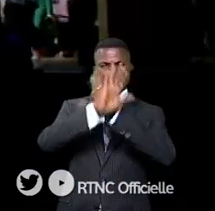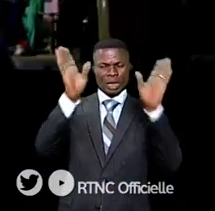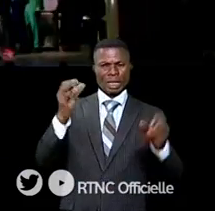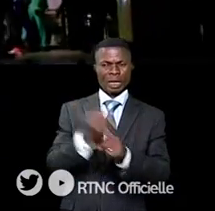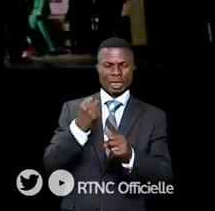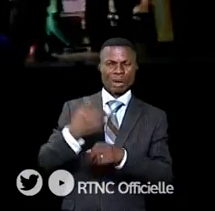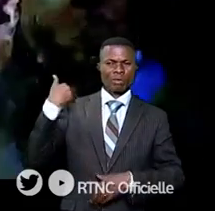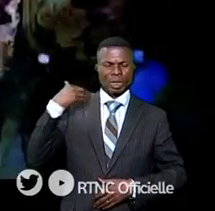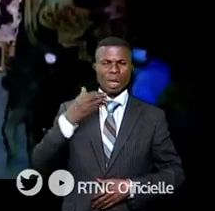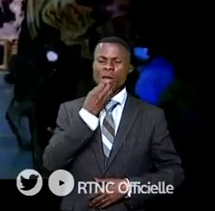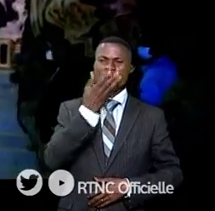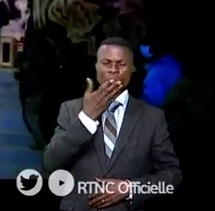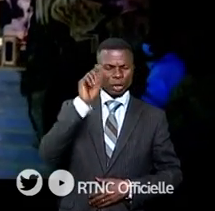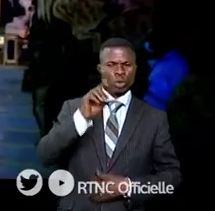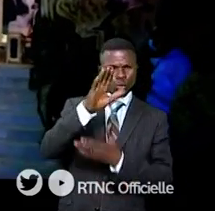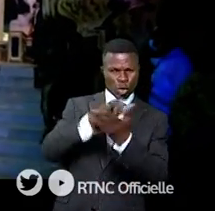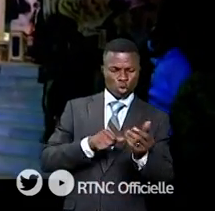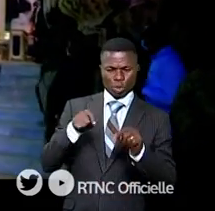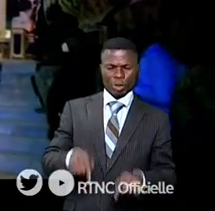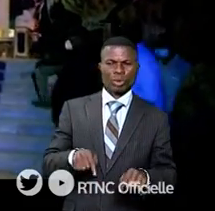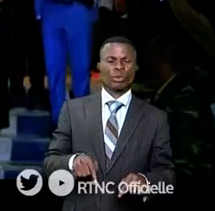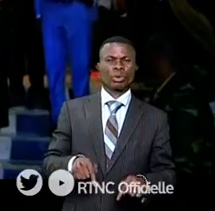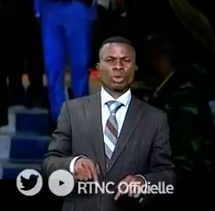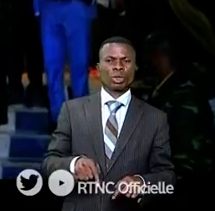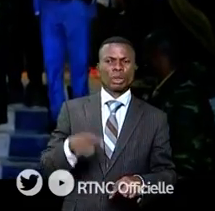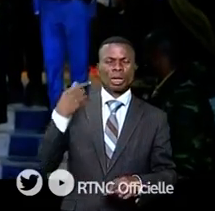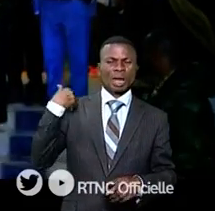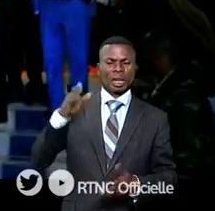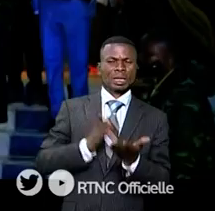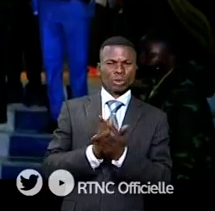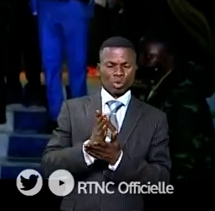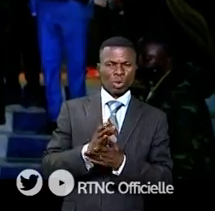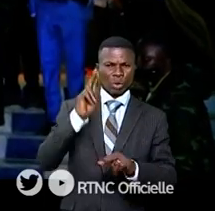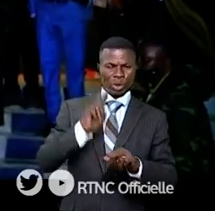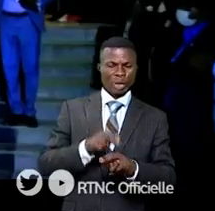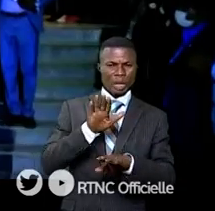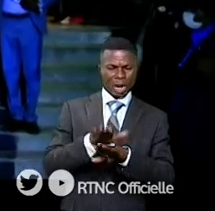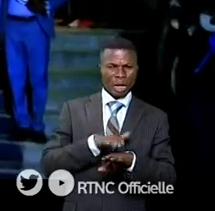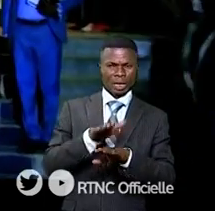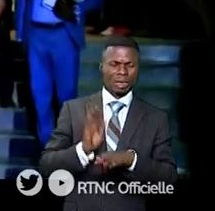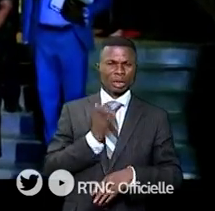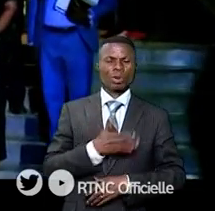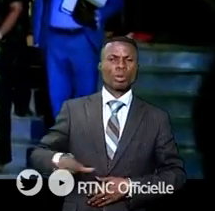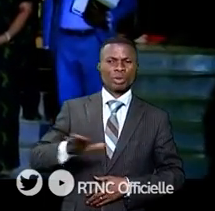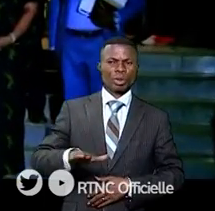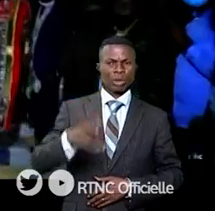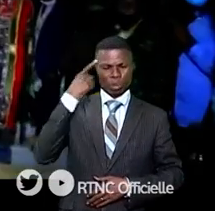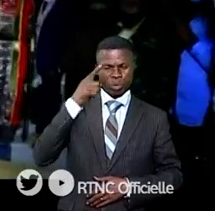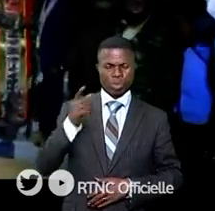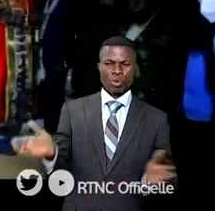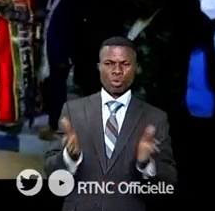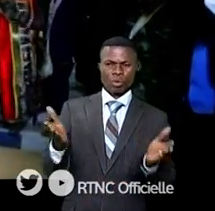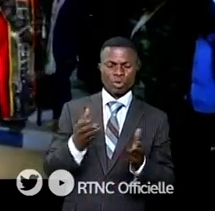l'État, exemple qui sert aujourd'hui de repère à l'état des droits qui s'installe progressivement dans le pays. Pour stimuler le